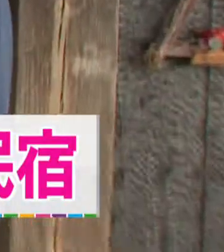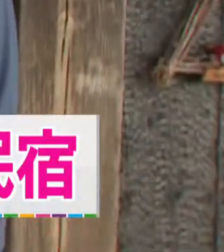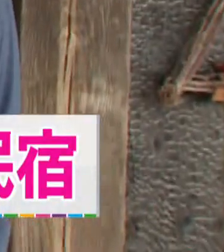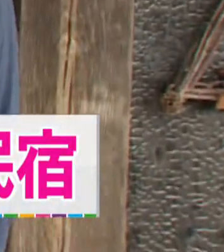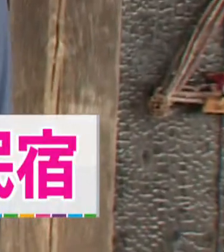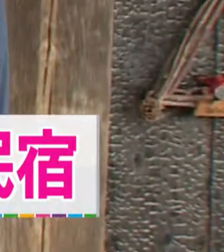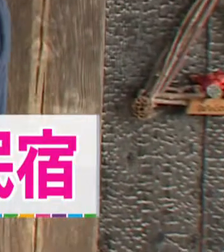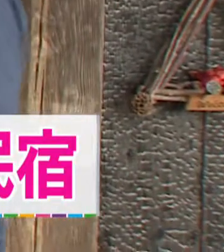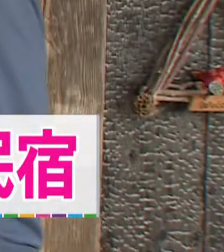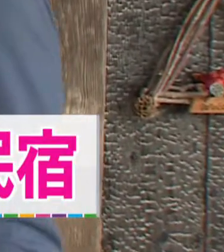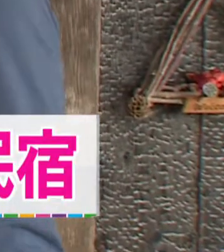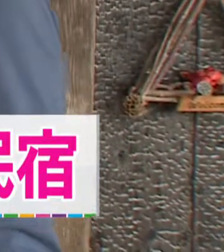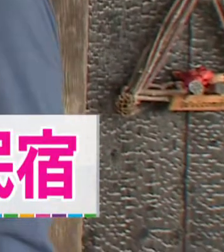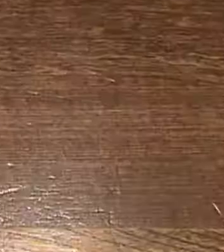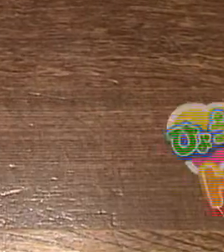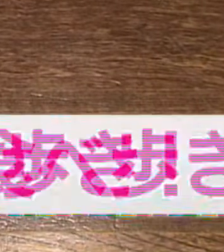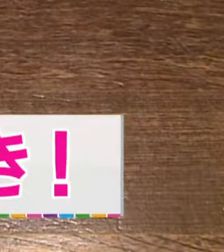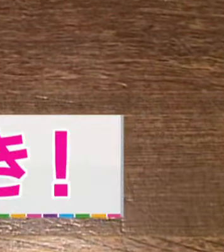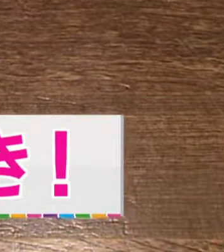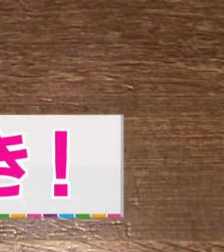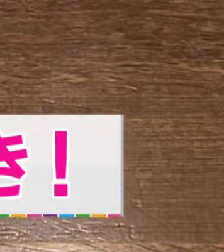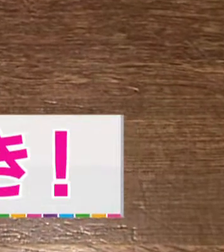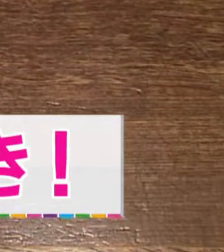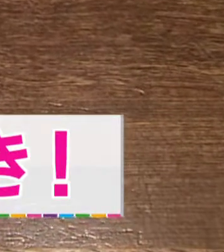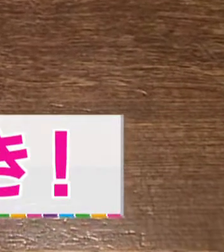最初できてきた。 これね、 いや違う違う。